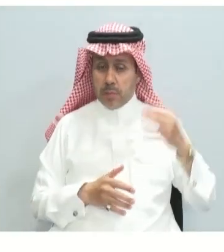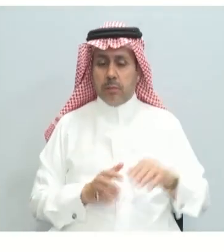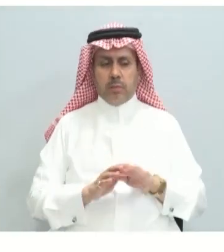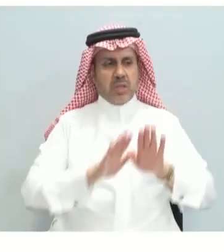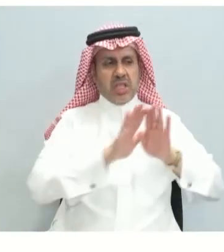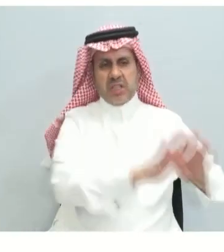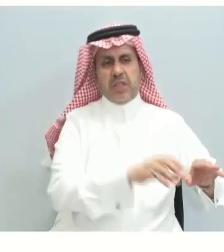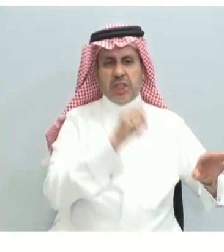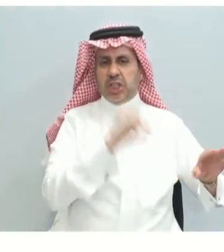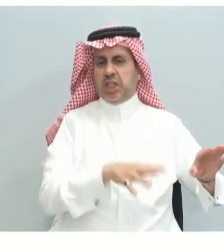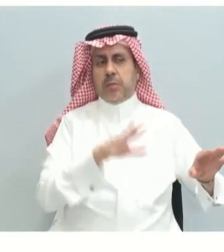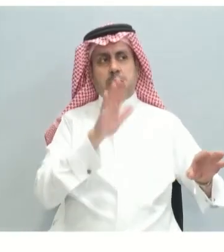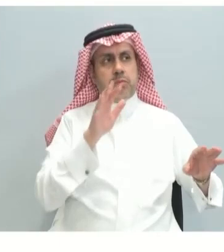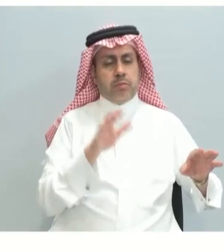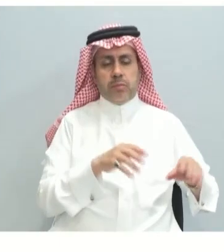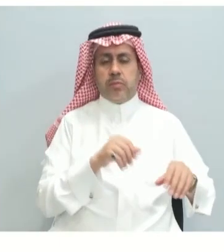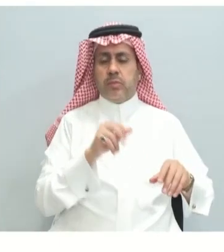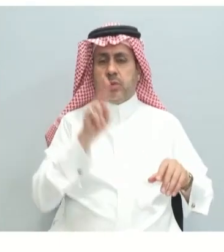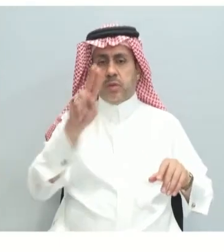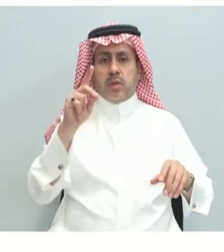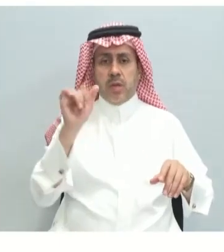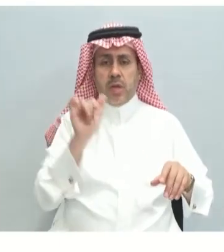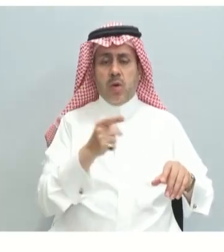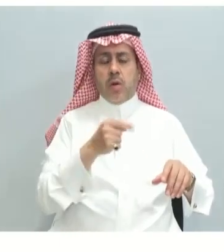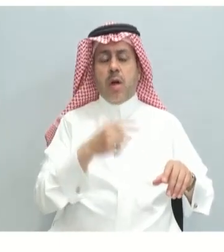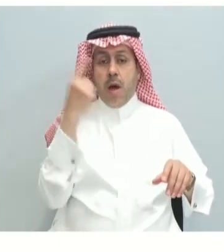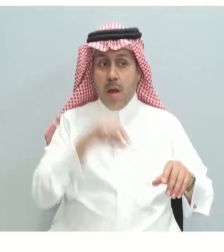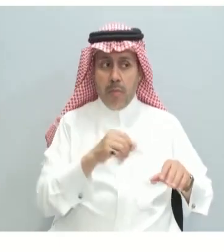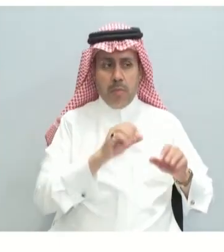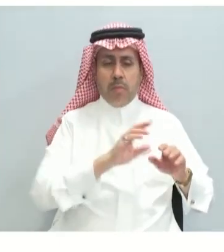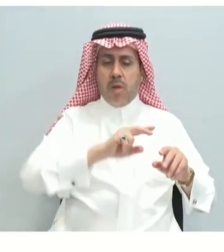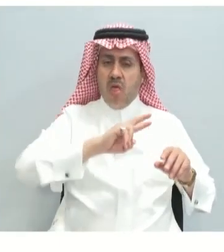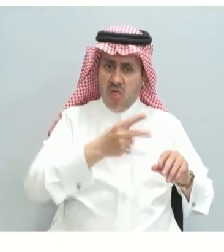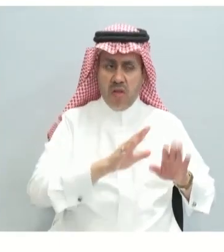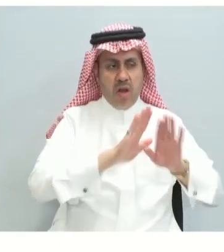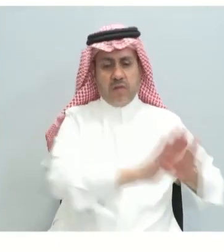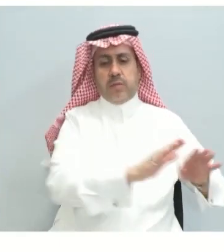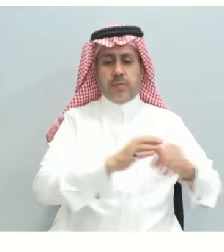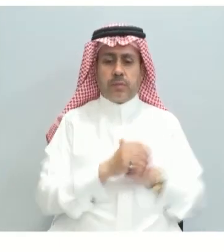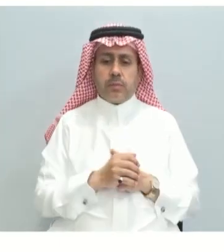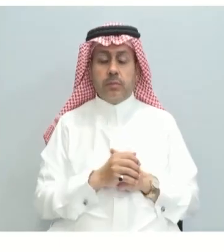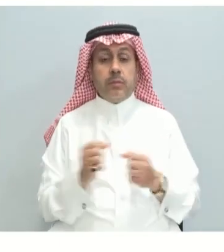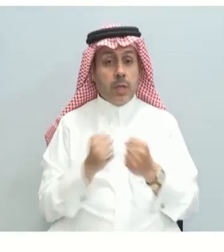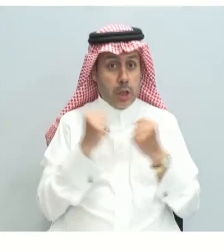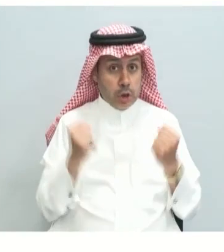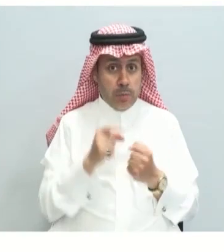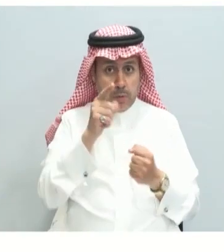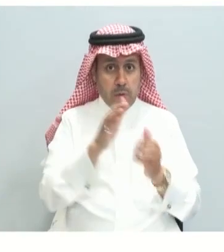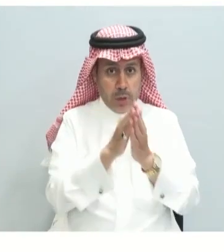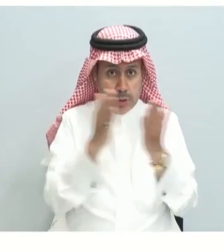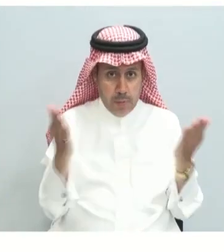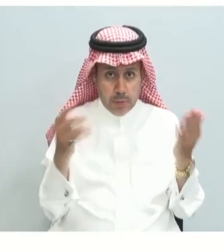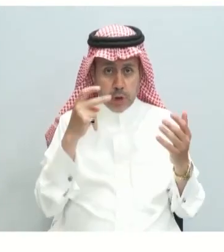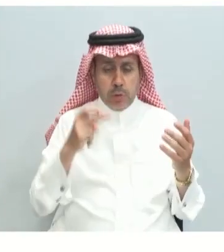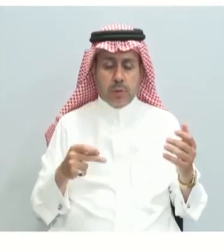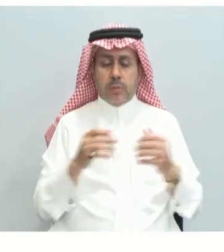التشاؤم والتطير المحرم لأنه ضد له. افتحوا الكتب وأجيبوا